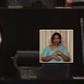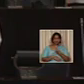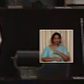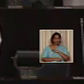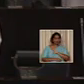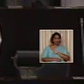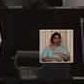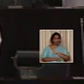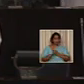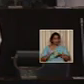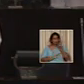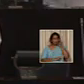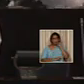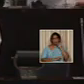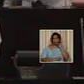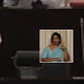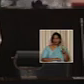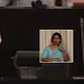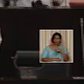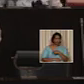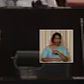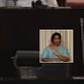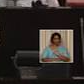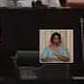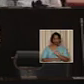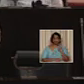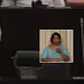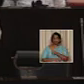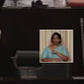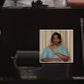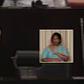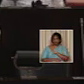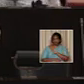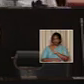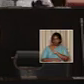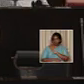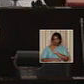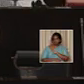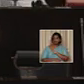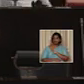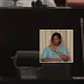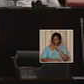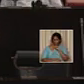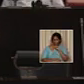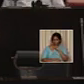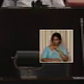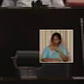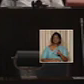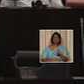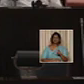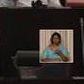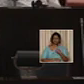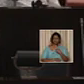उन्वहन सेट पिटत्वी मट बाधा वक्लाती है ने उन्वहन से मकियन खताव